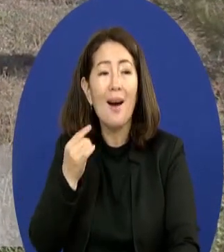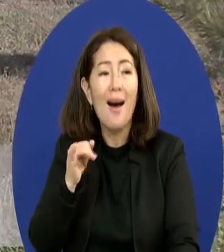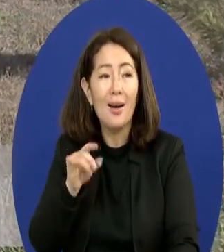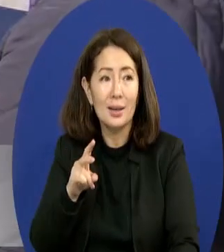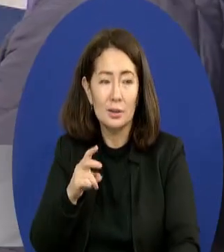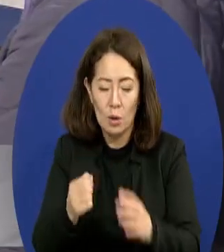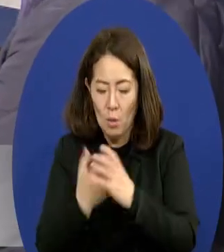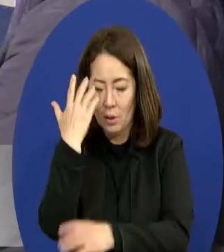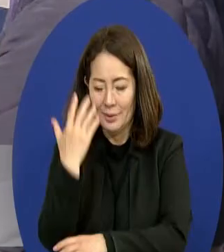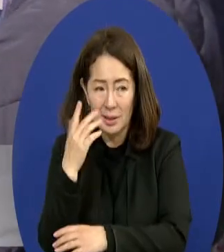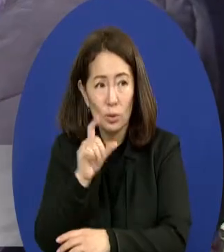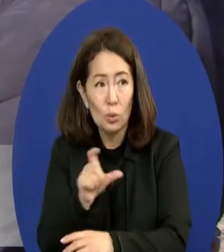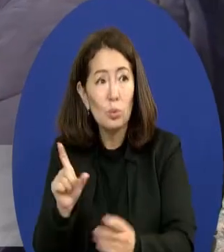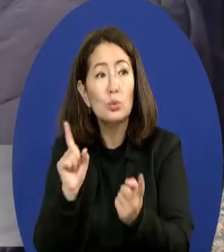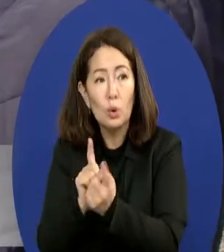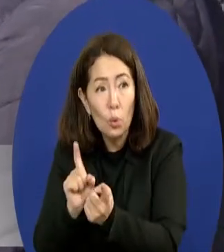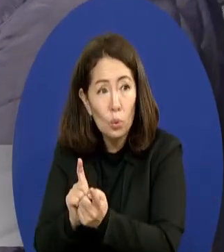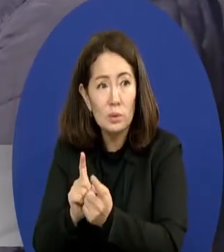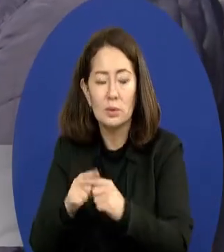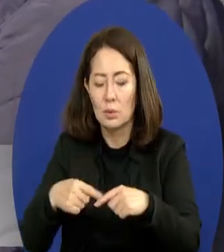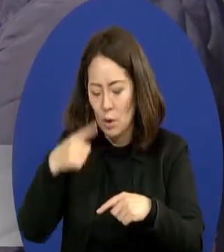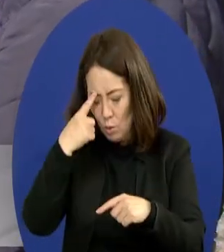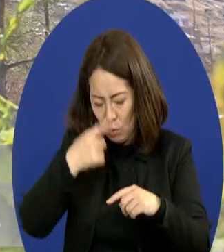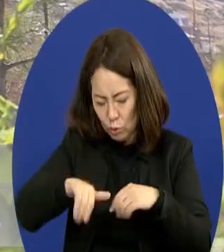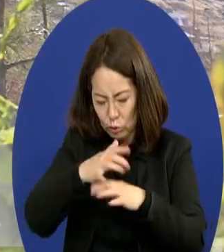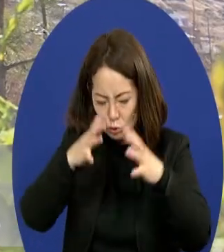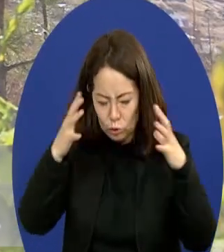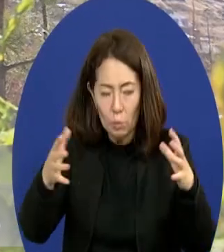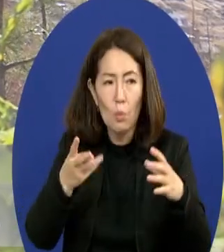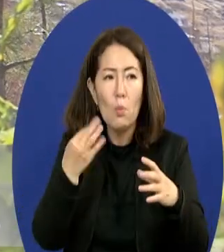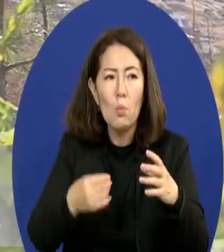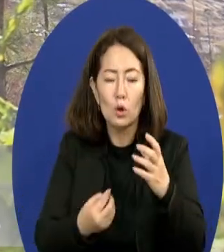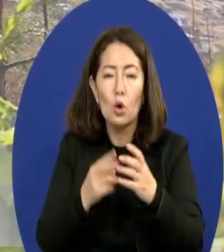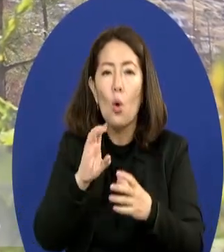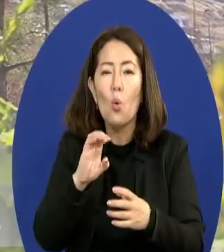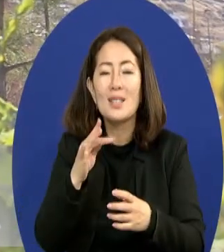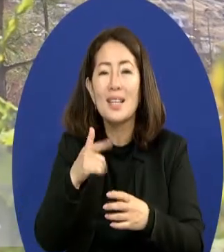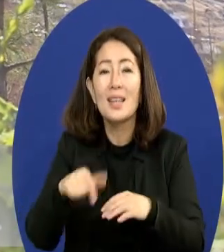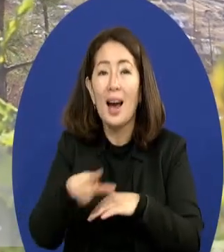байгаа иргэдтэй уулзахаас гадна Монголдо томоохонд тооцогдох мод үрсэлгээний газруулан